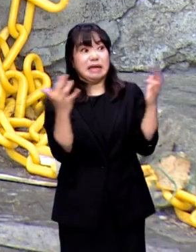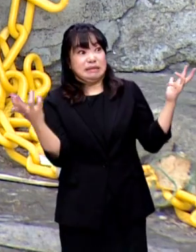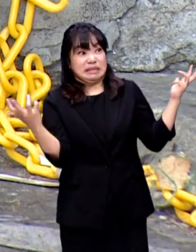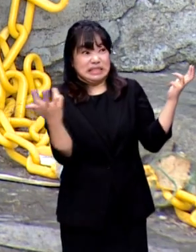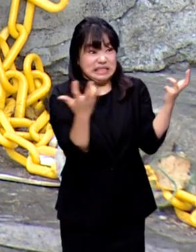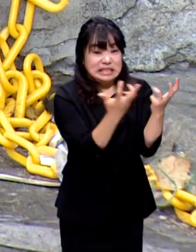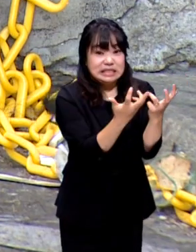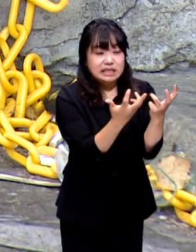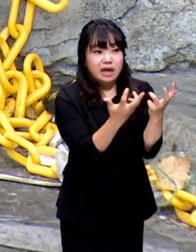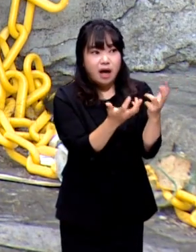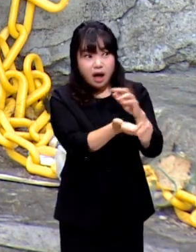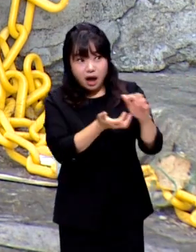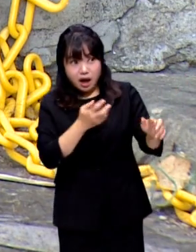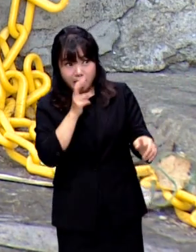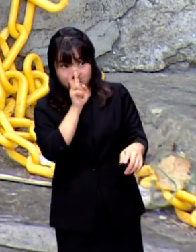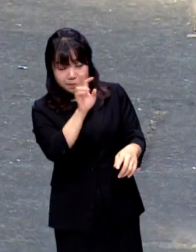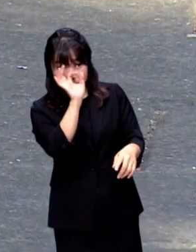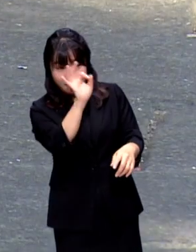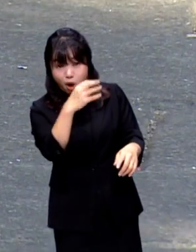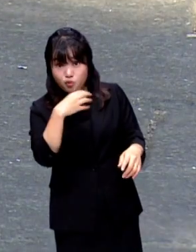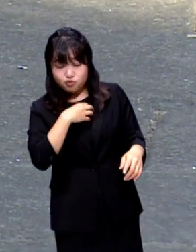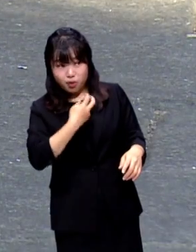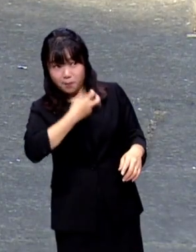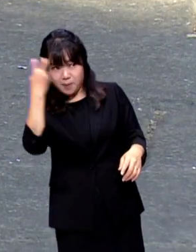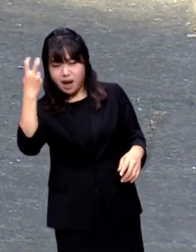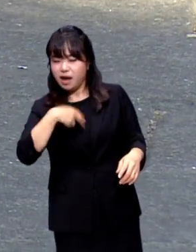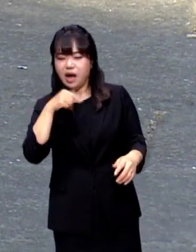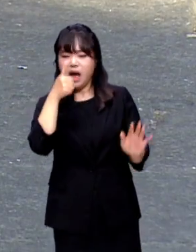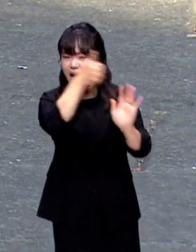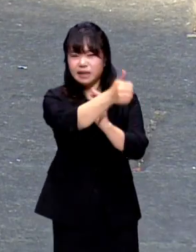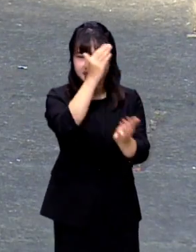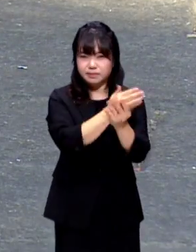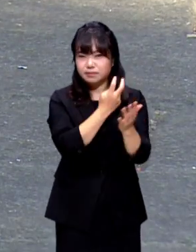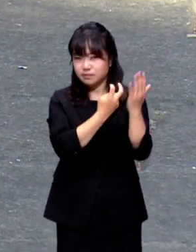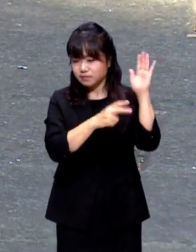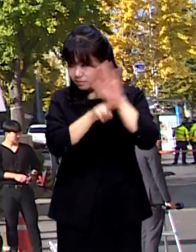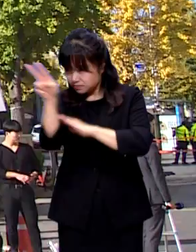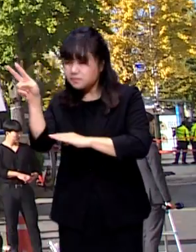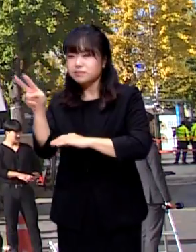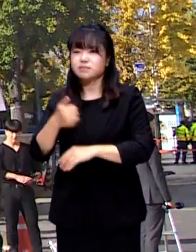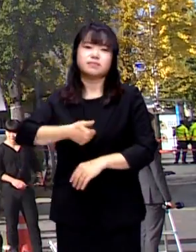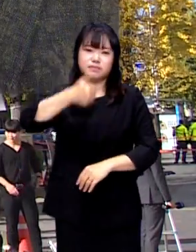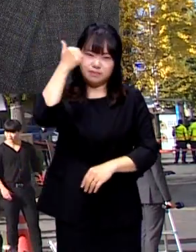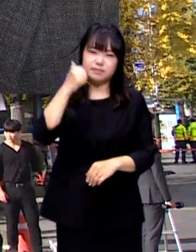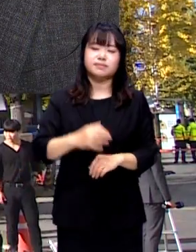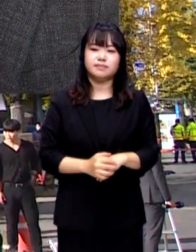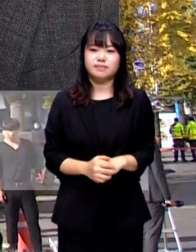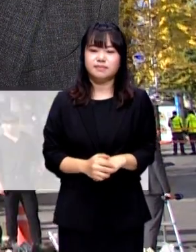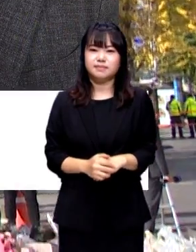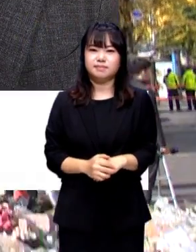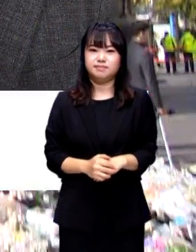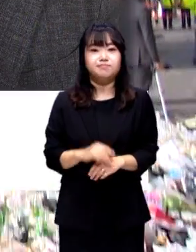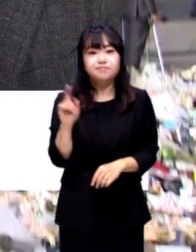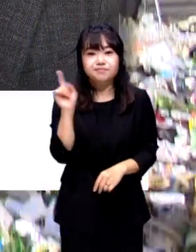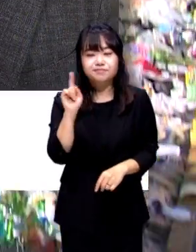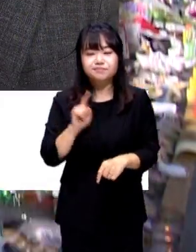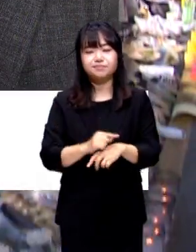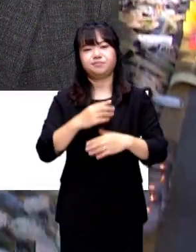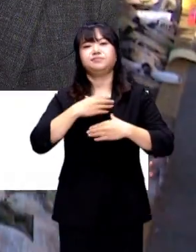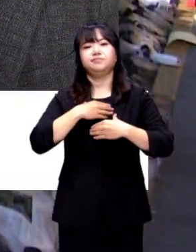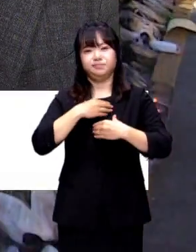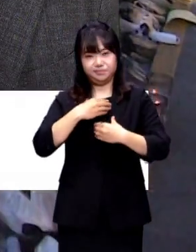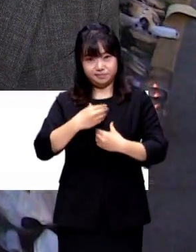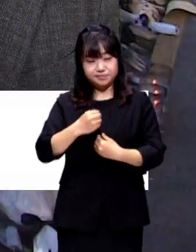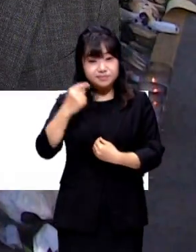밀집한 장소에 대한 위험을 인지하고 피하려고 노력하는 겁니다. 우리가 이제